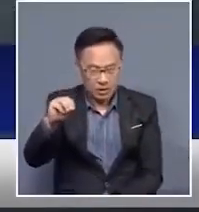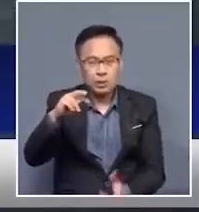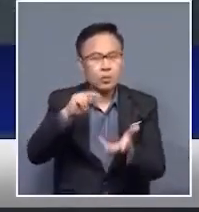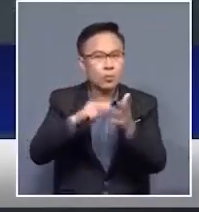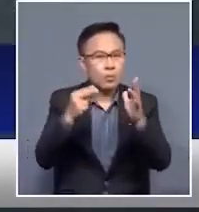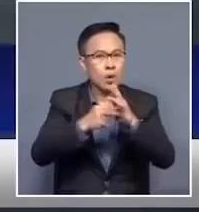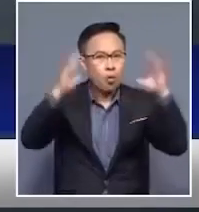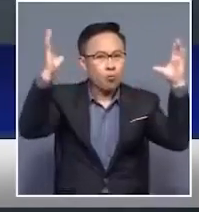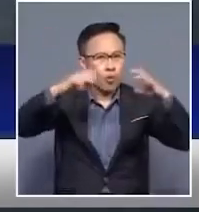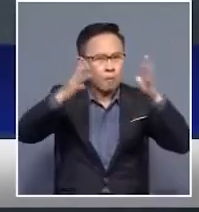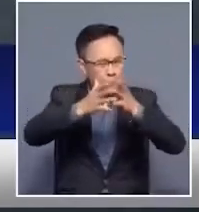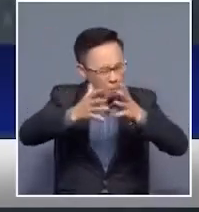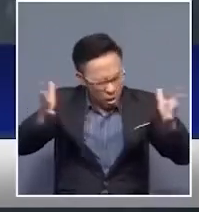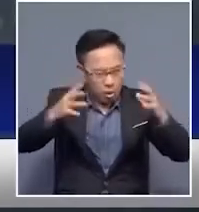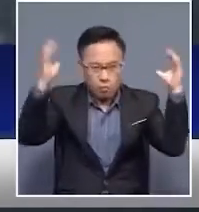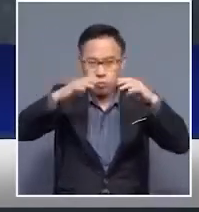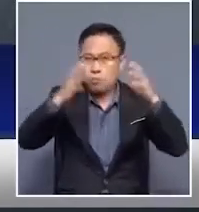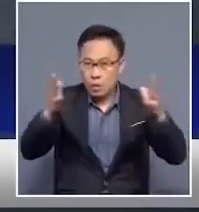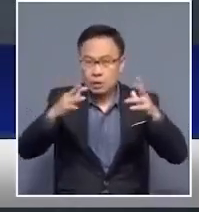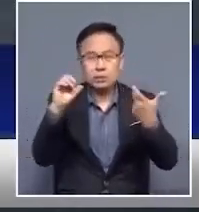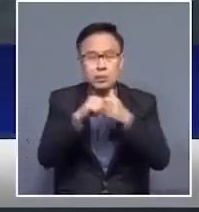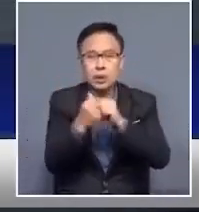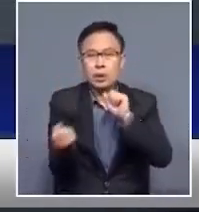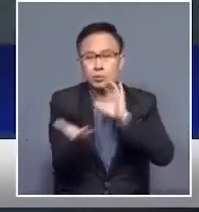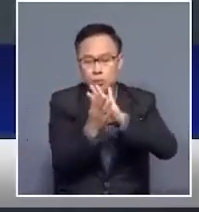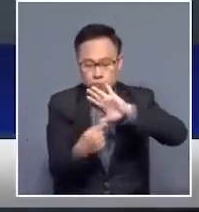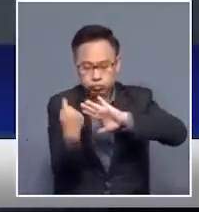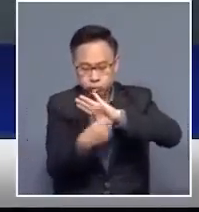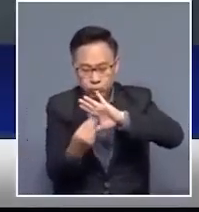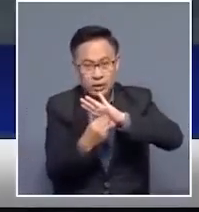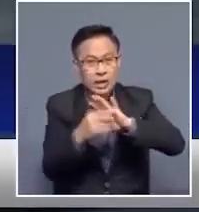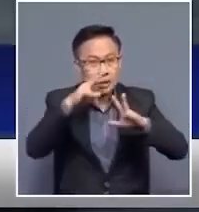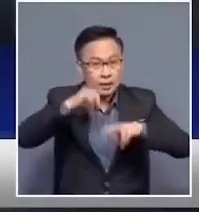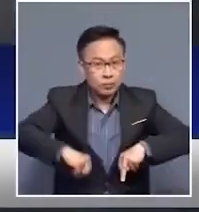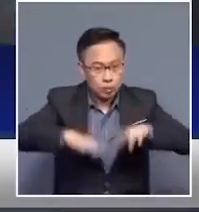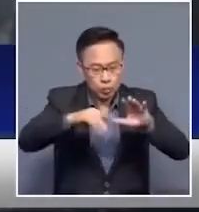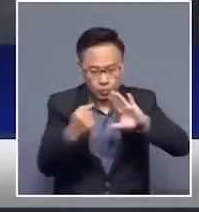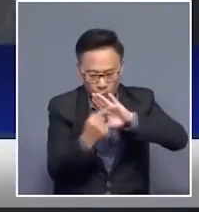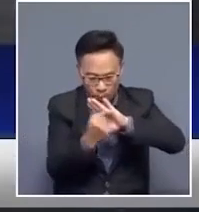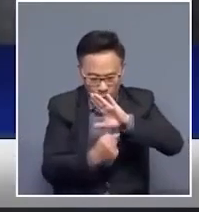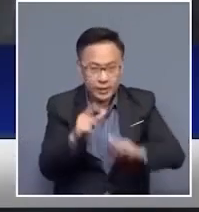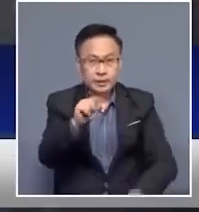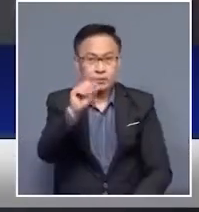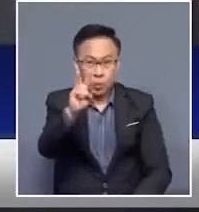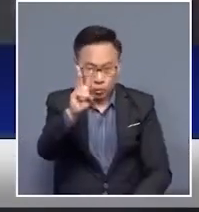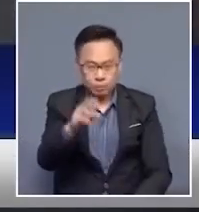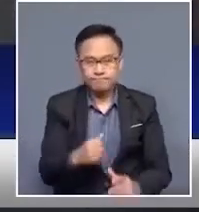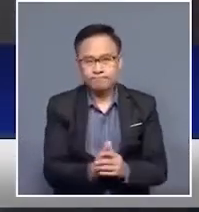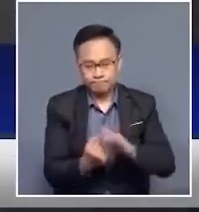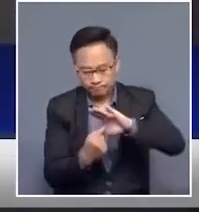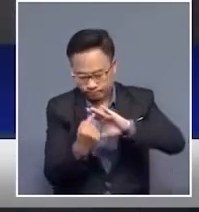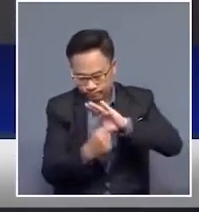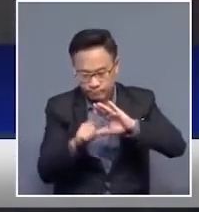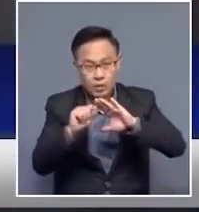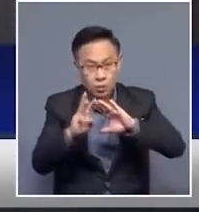เกิดปัญหาน้ำท่วมขังทั้งหมดเนี่ยนะครับ26จุดแต่26จุดนี้นะครับอุปกรณ์นะครับหรือว่า